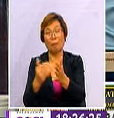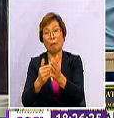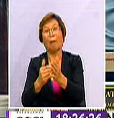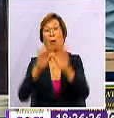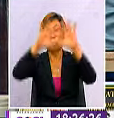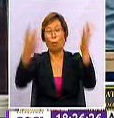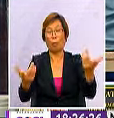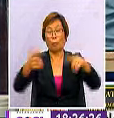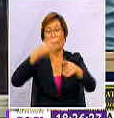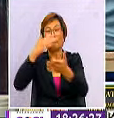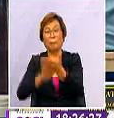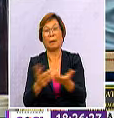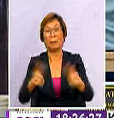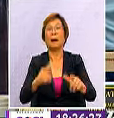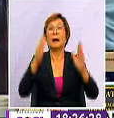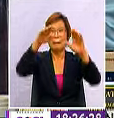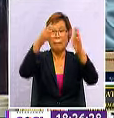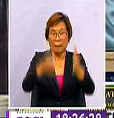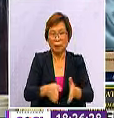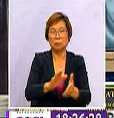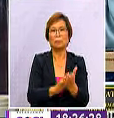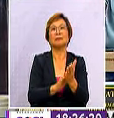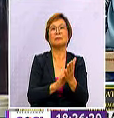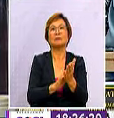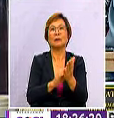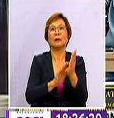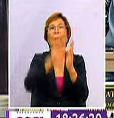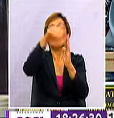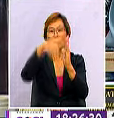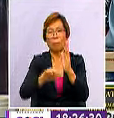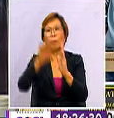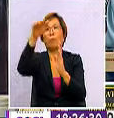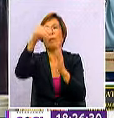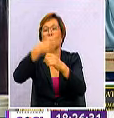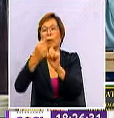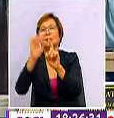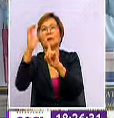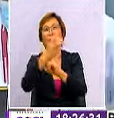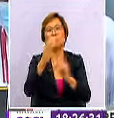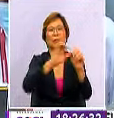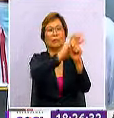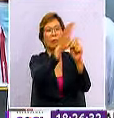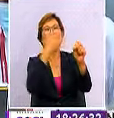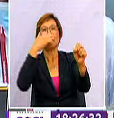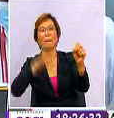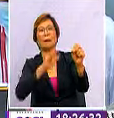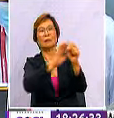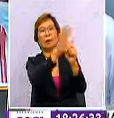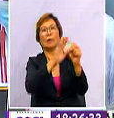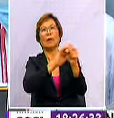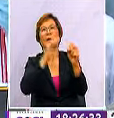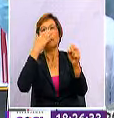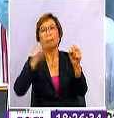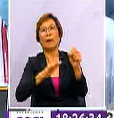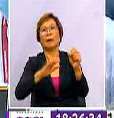Manusia sudah berulang kali jatuh dan bangkit semula membina tamadun. COVID-19 memangnya musibah yang membuat dunia